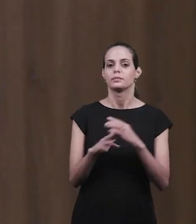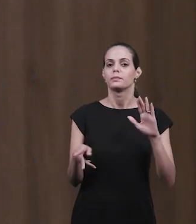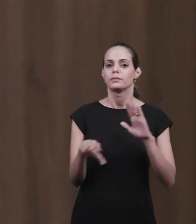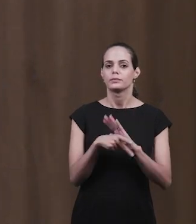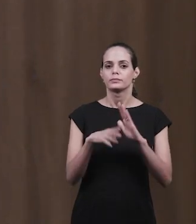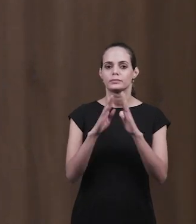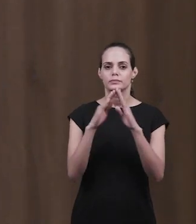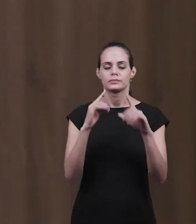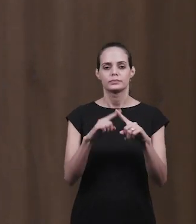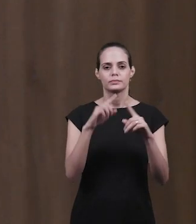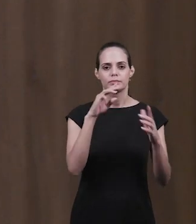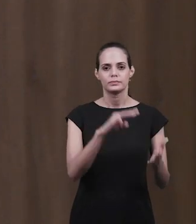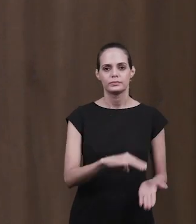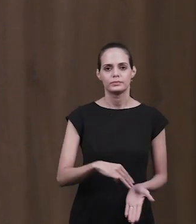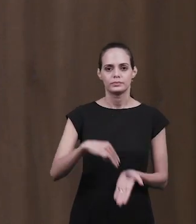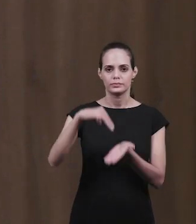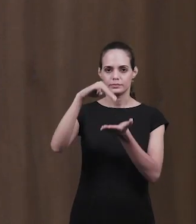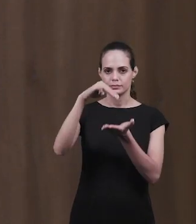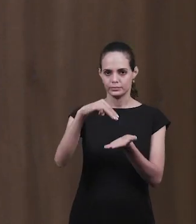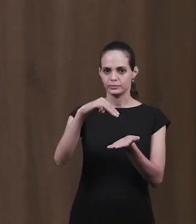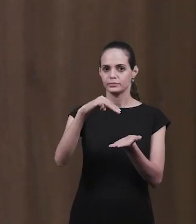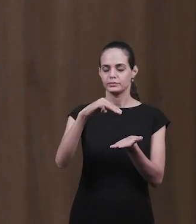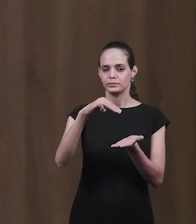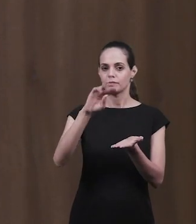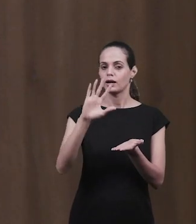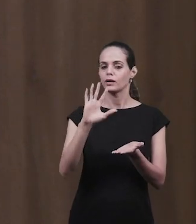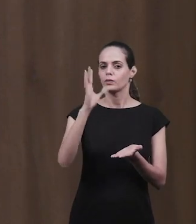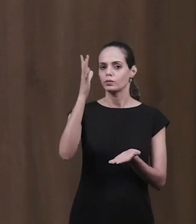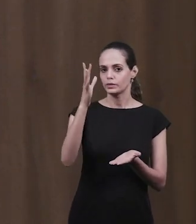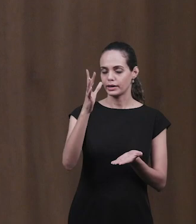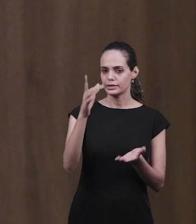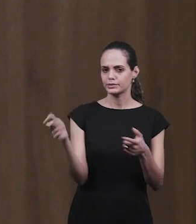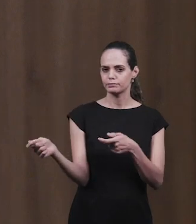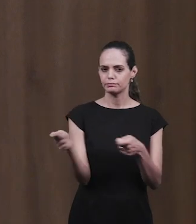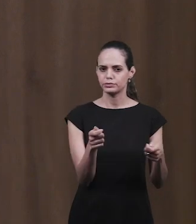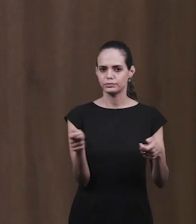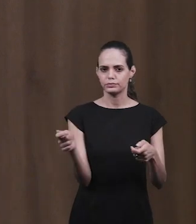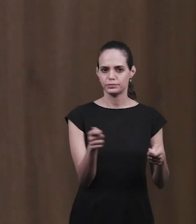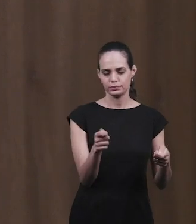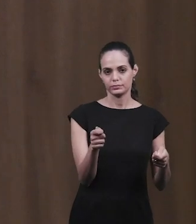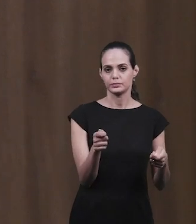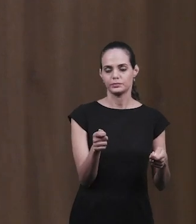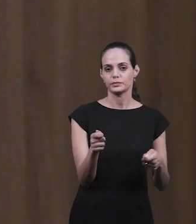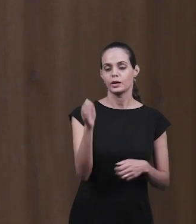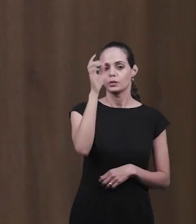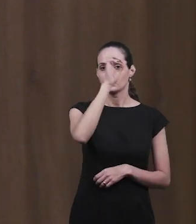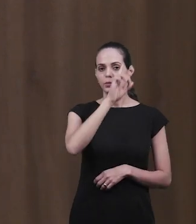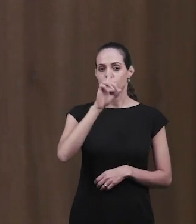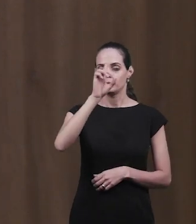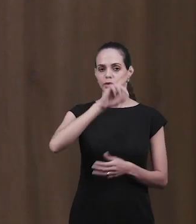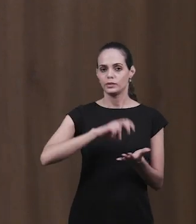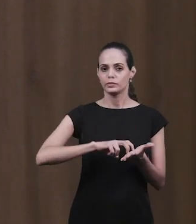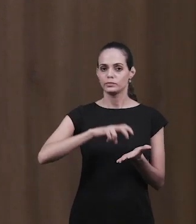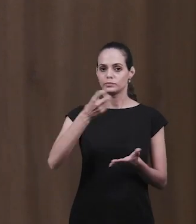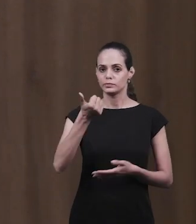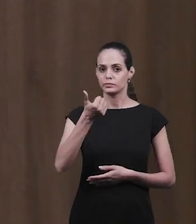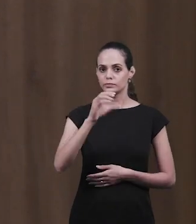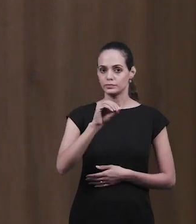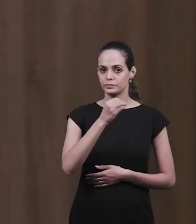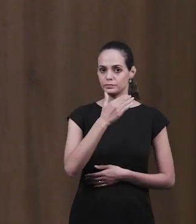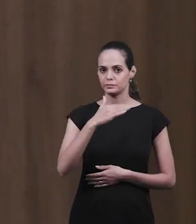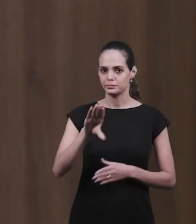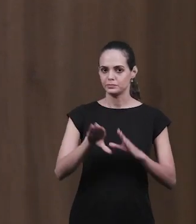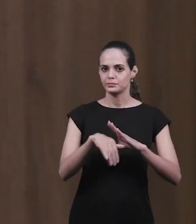chrétienne Maranatha se passe tous les dimanches à 10h du matin par notre canal